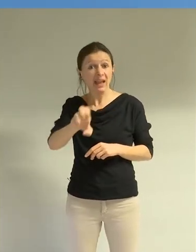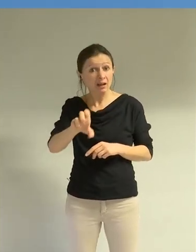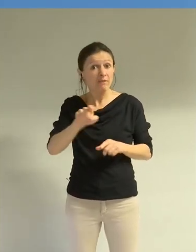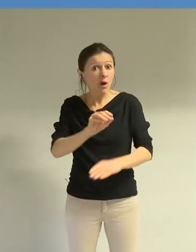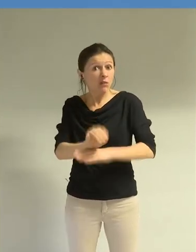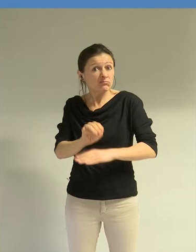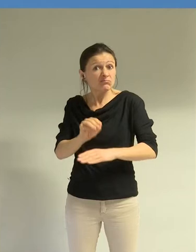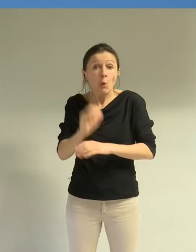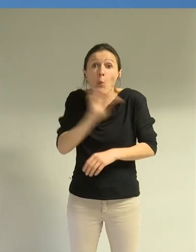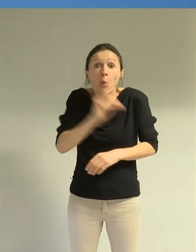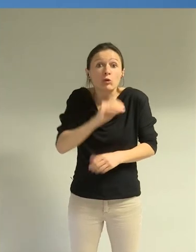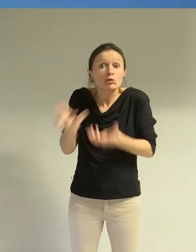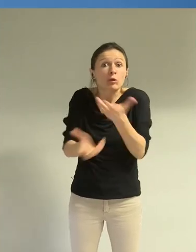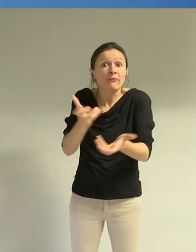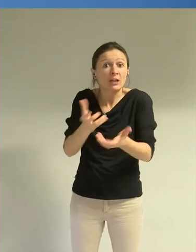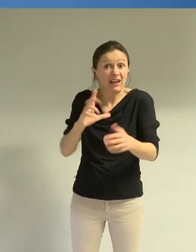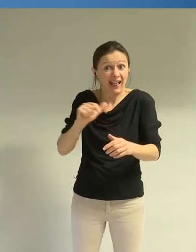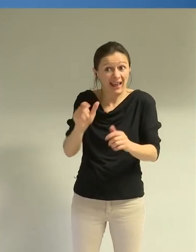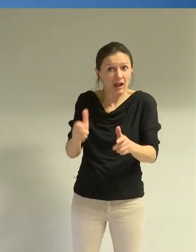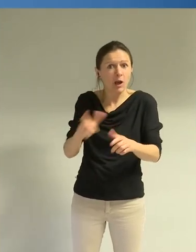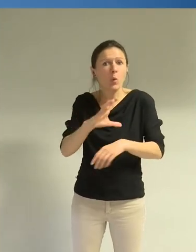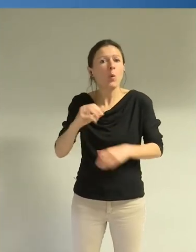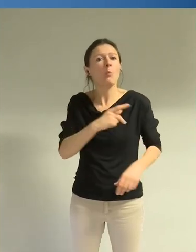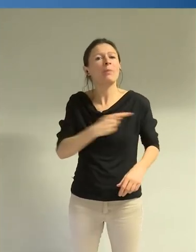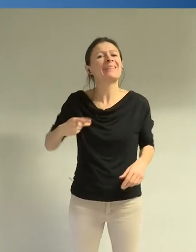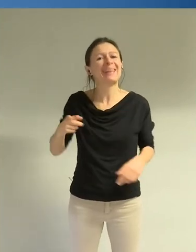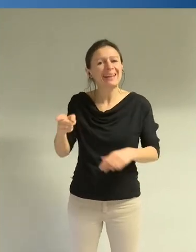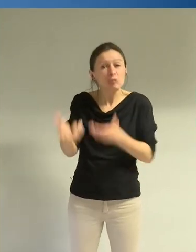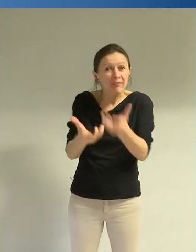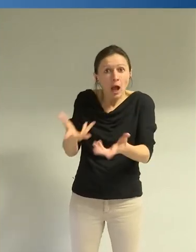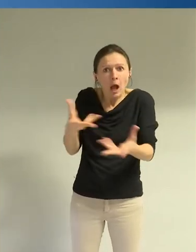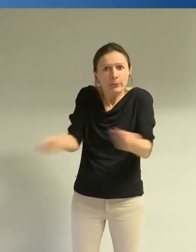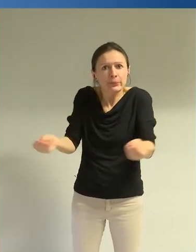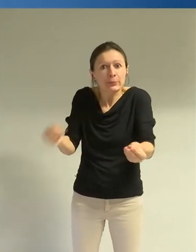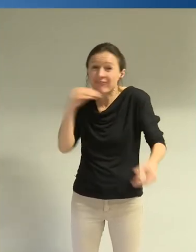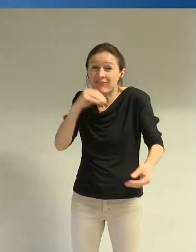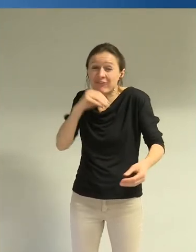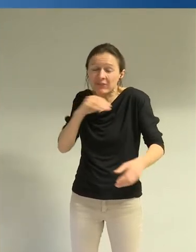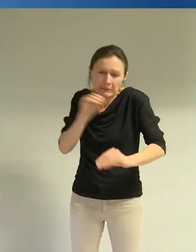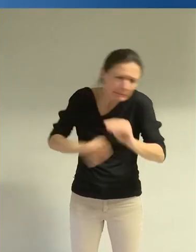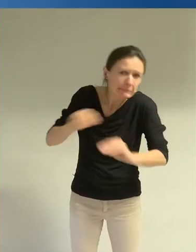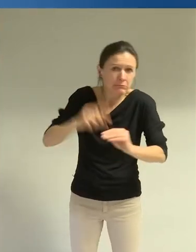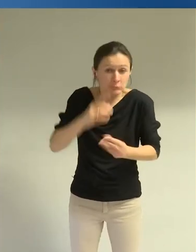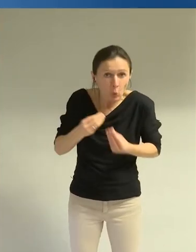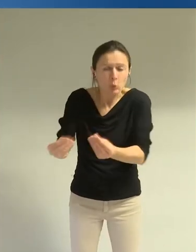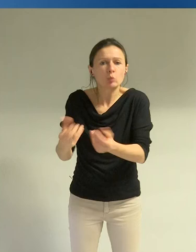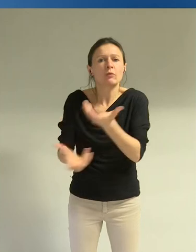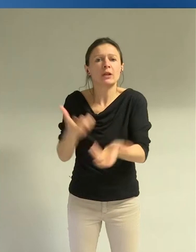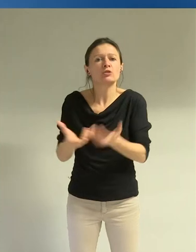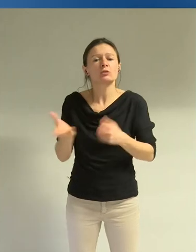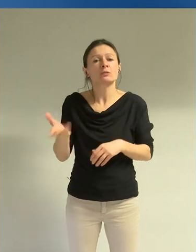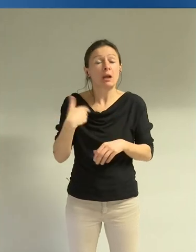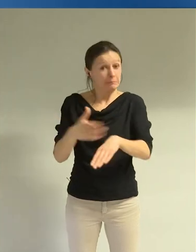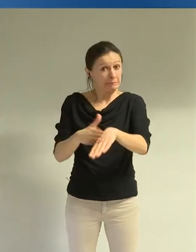copropriété qui n'avait plus de système de chauffage je rappelle au passage que tous ces travaux sont coordonnés avec